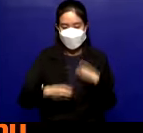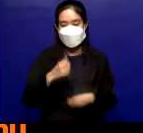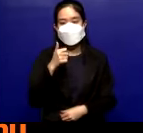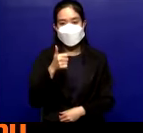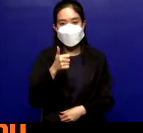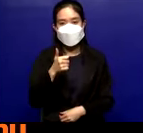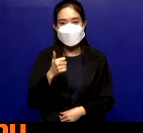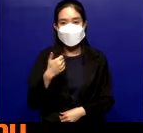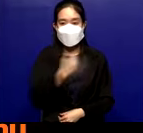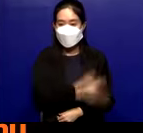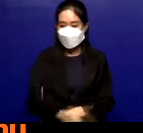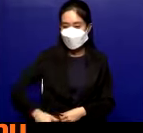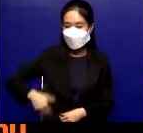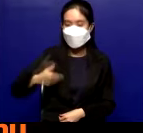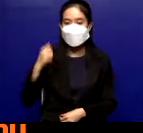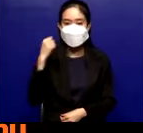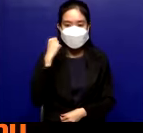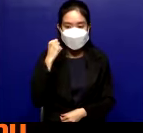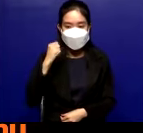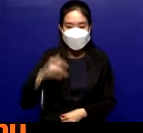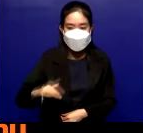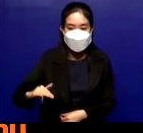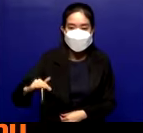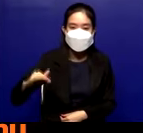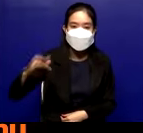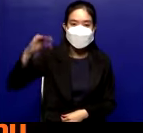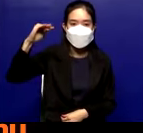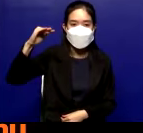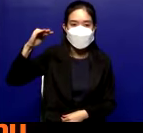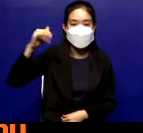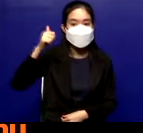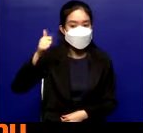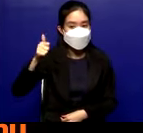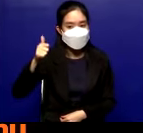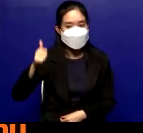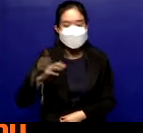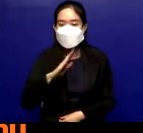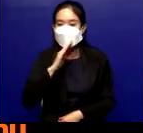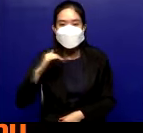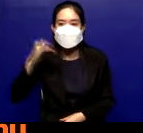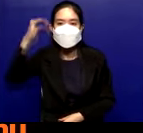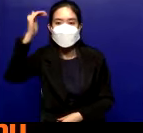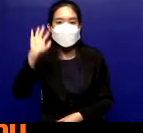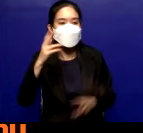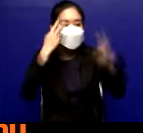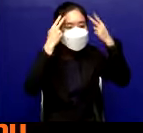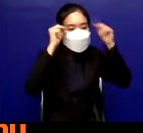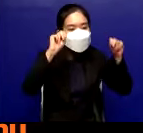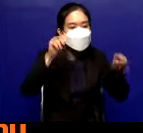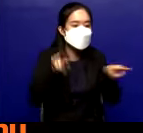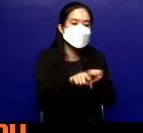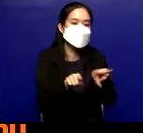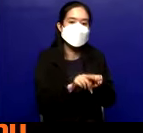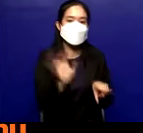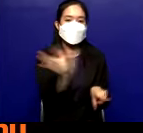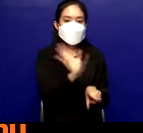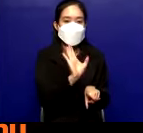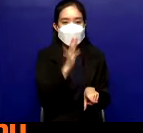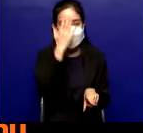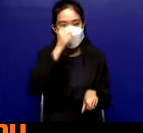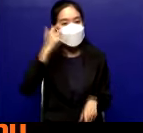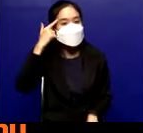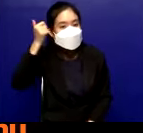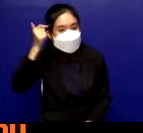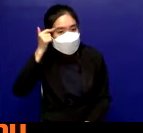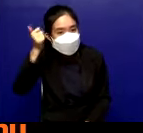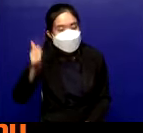มีวุฒิภาวะทางอารมณ์ไม่โตมาเป็นผู้ใหญ่แบบพลเอกประยุทธ์จันทร์โอชาหรือหากเรารองรับสังคมผู้สูงวัยด้านการสร้